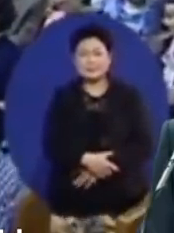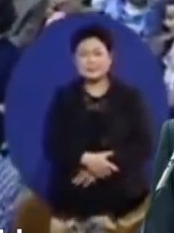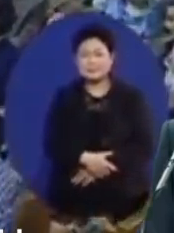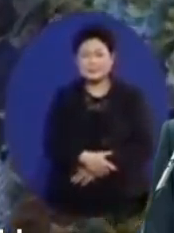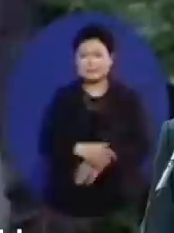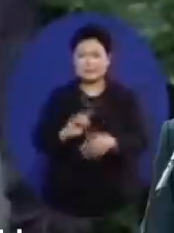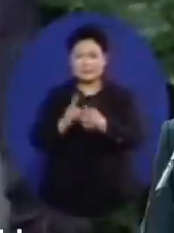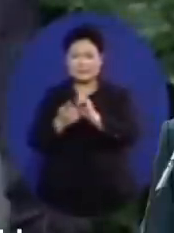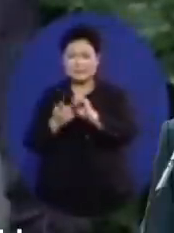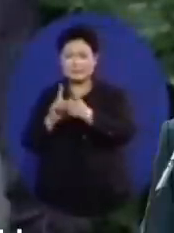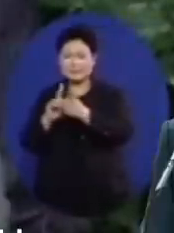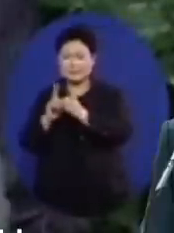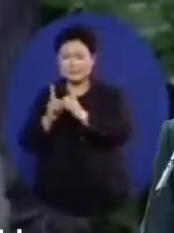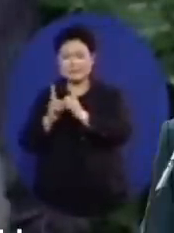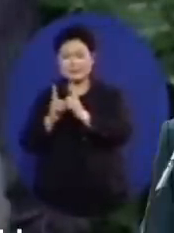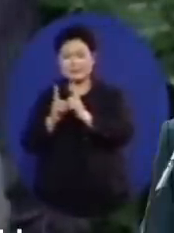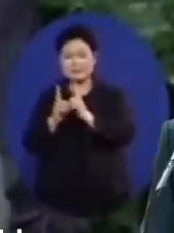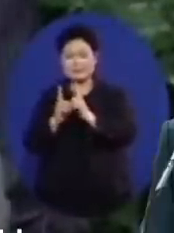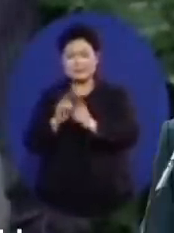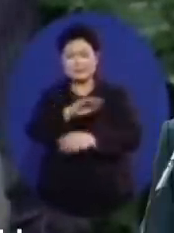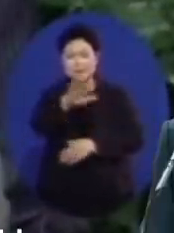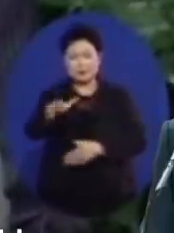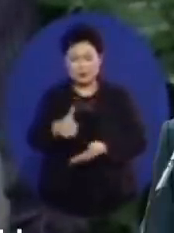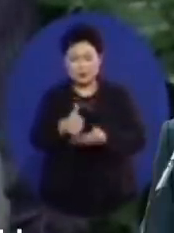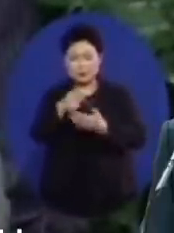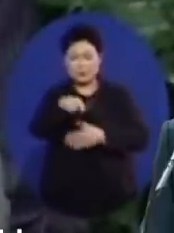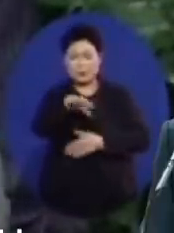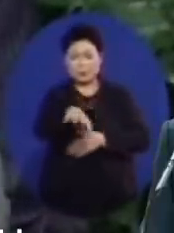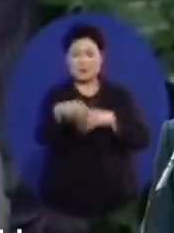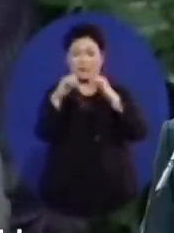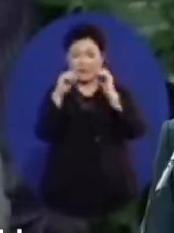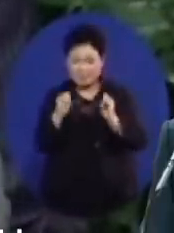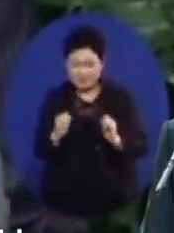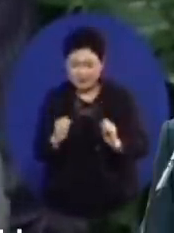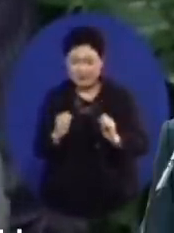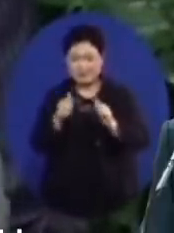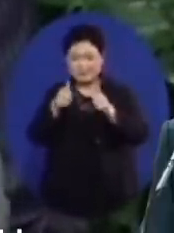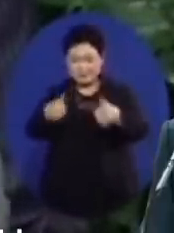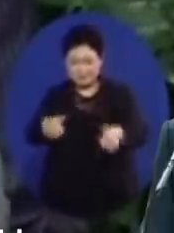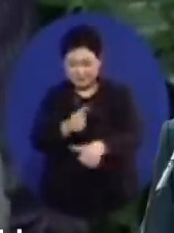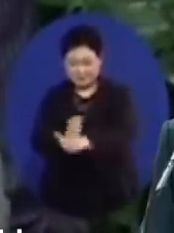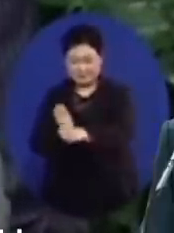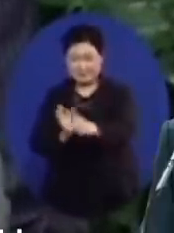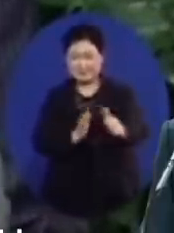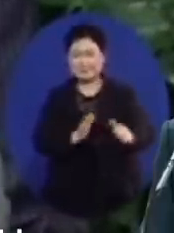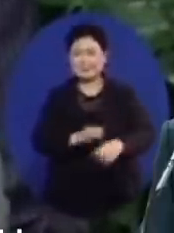옆에 계신 분들에게 우리 주님이 이 자리에 계십니다 말씀해 주십시오.